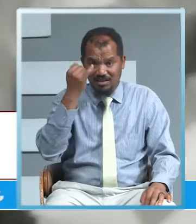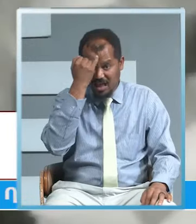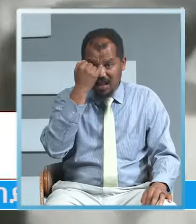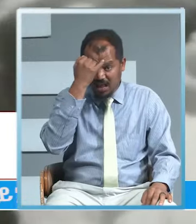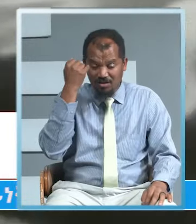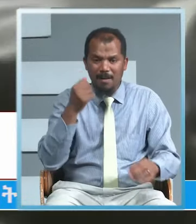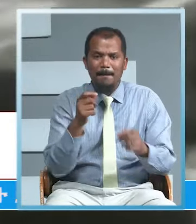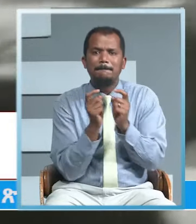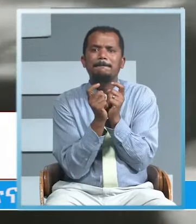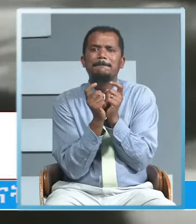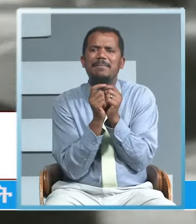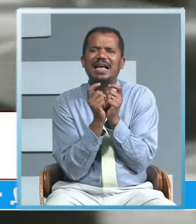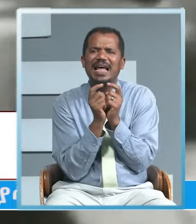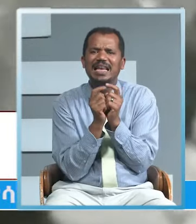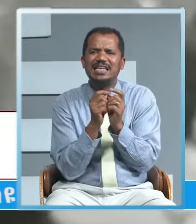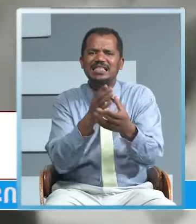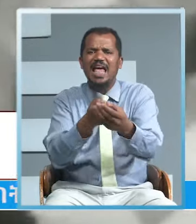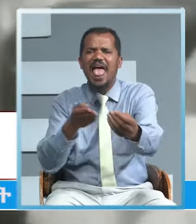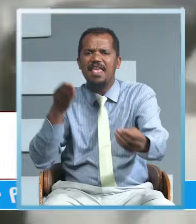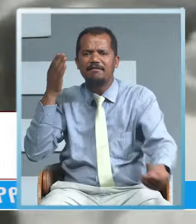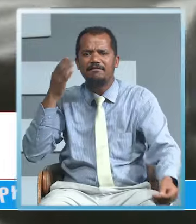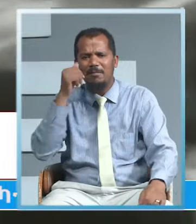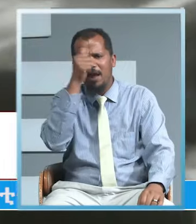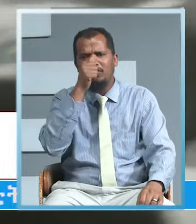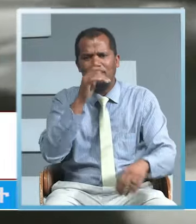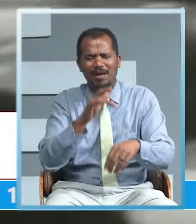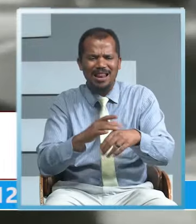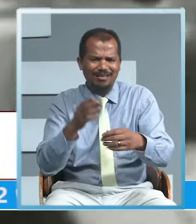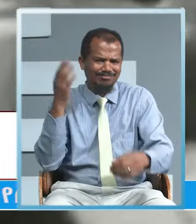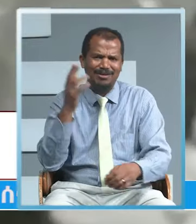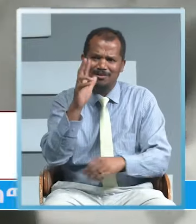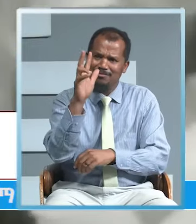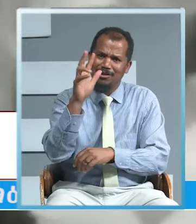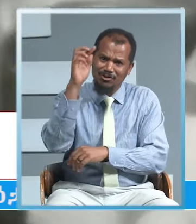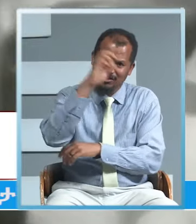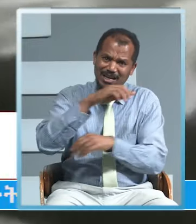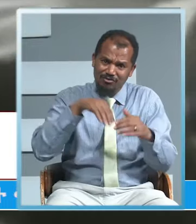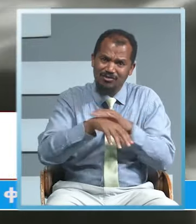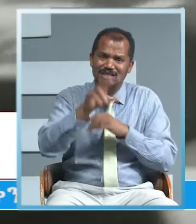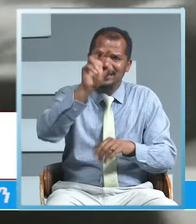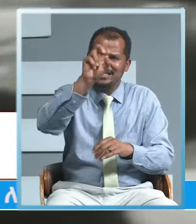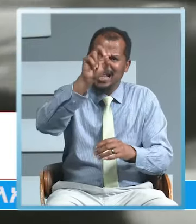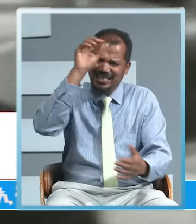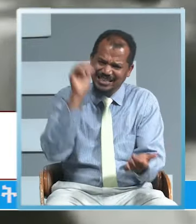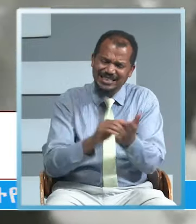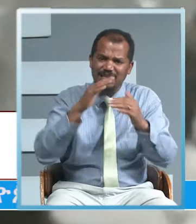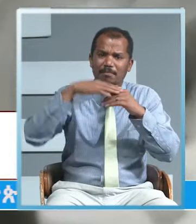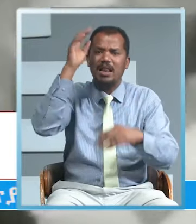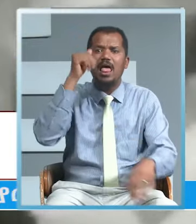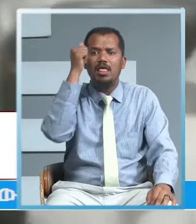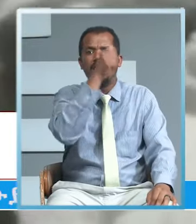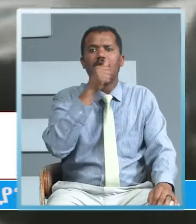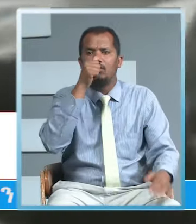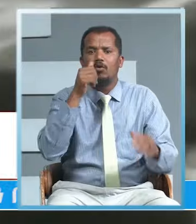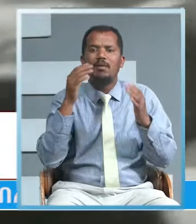ፋሽስቶች የበቀል ሰይፋቸውን በኢትዮጵያውያን ላይ መዘዙ። በሶስት ቀናትም ውስጥ ከ30,000 በላይ